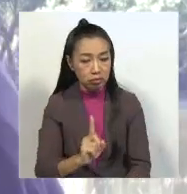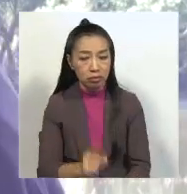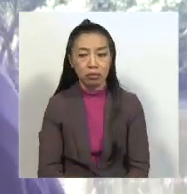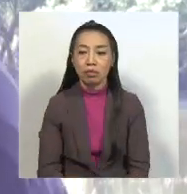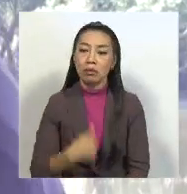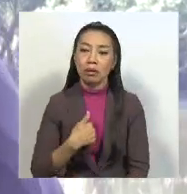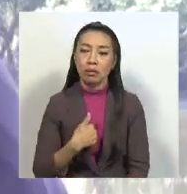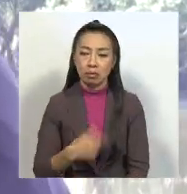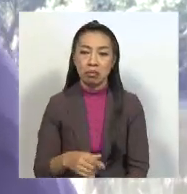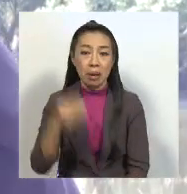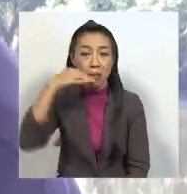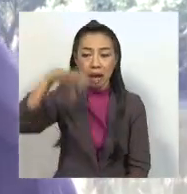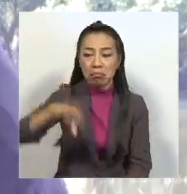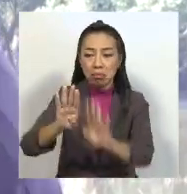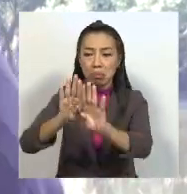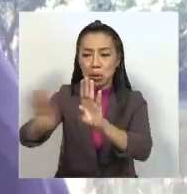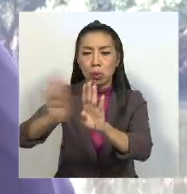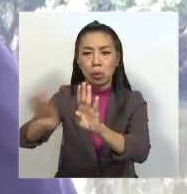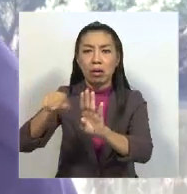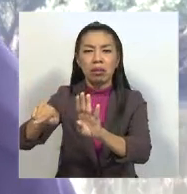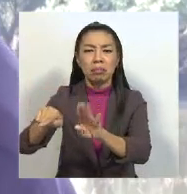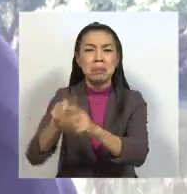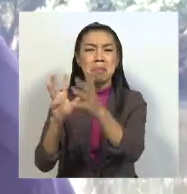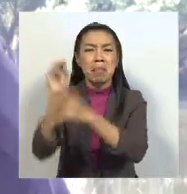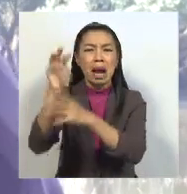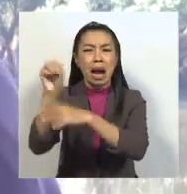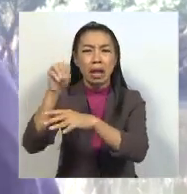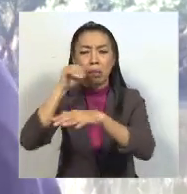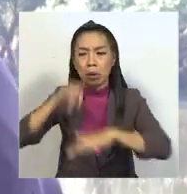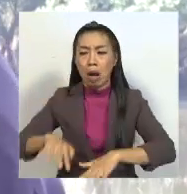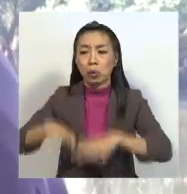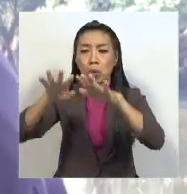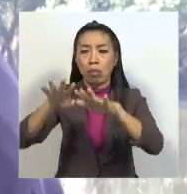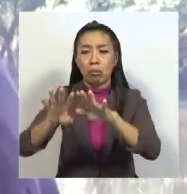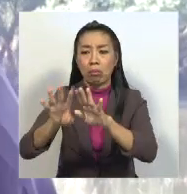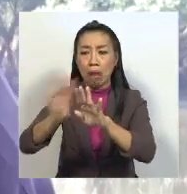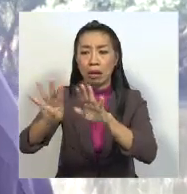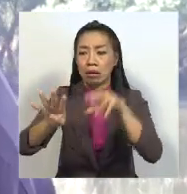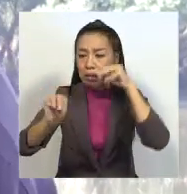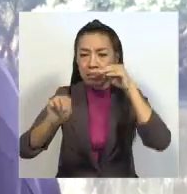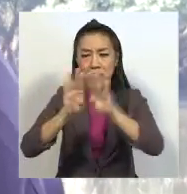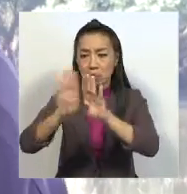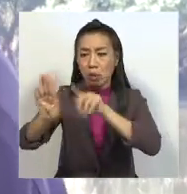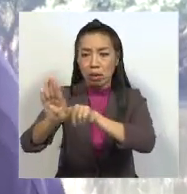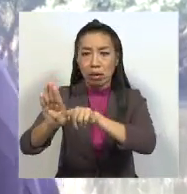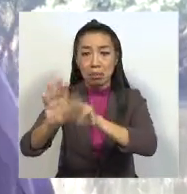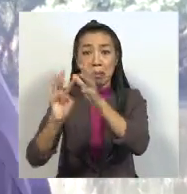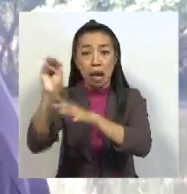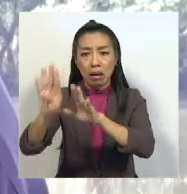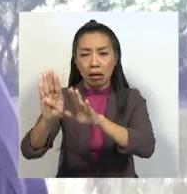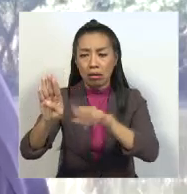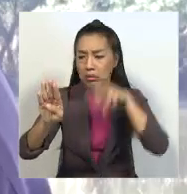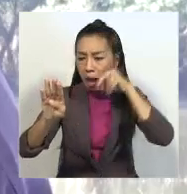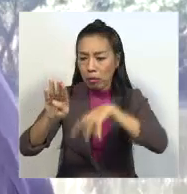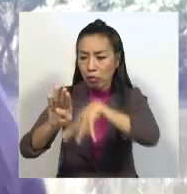ป็นประตูนะครับมันเป็นไม้อัดแล้วมันก็เสียหายมันอยู่ตรงนะครับมันก็ต้องเอาออก